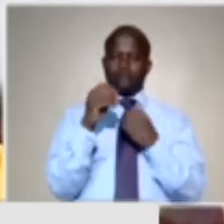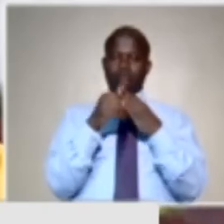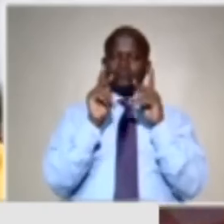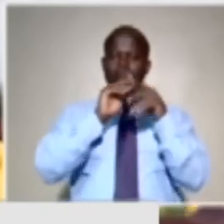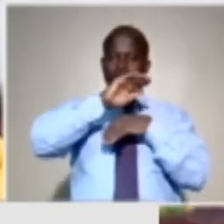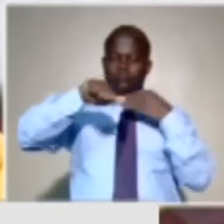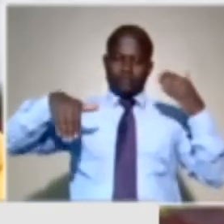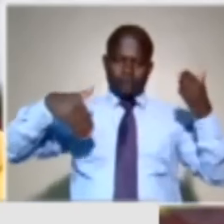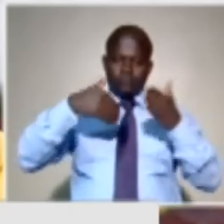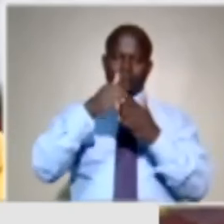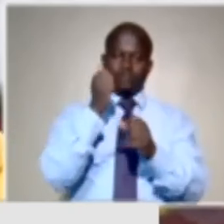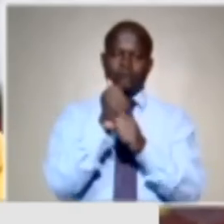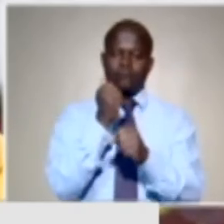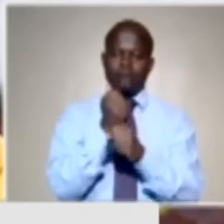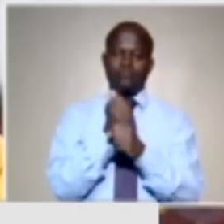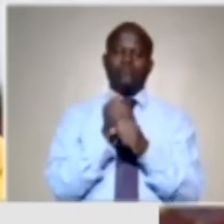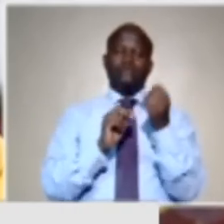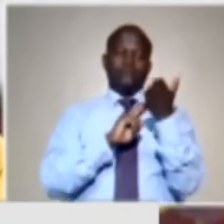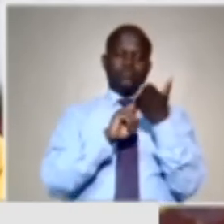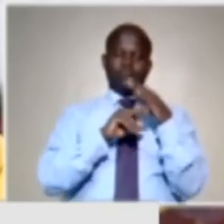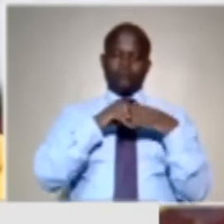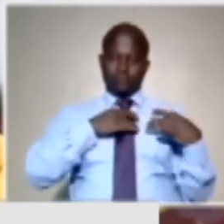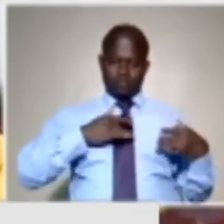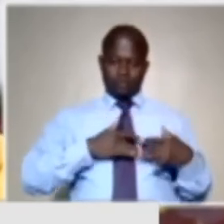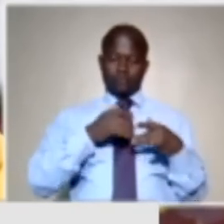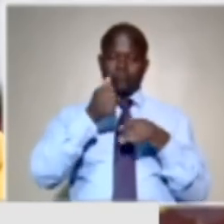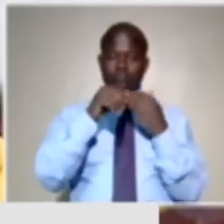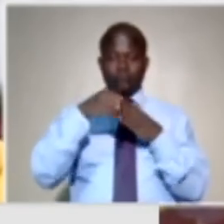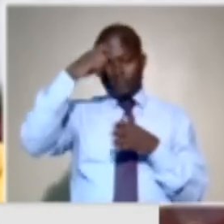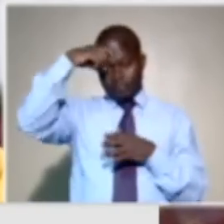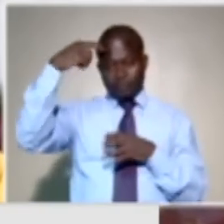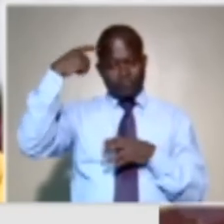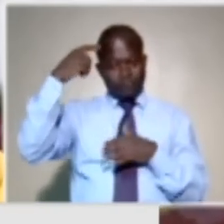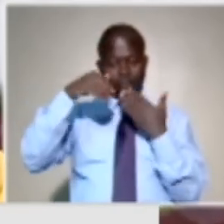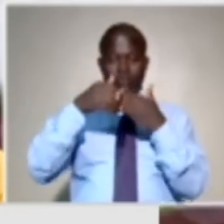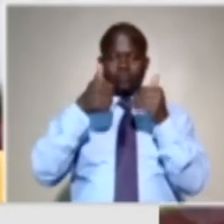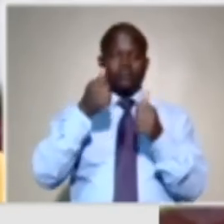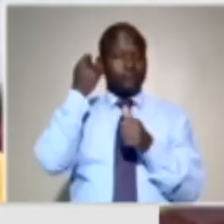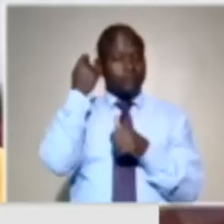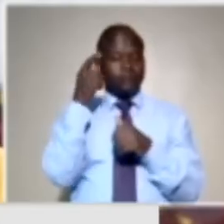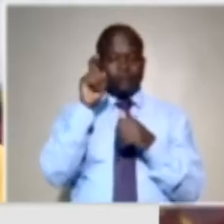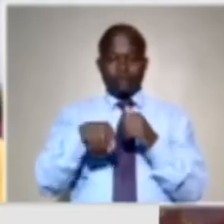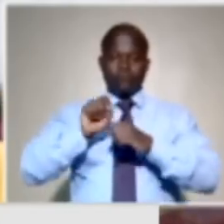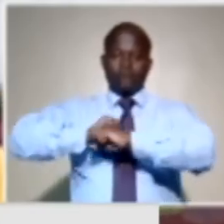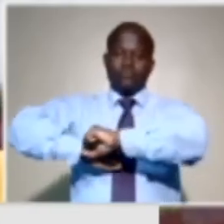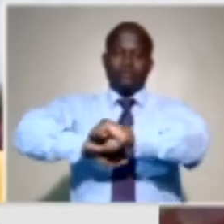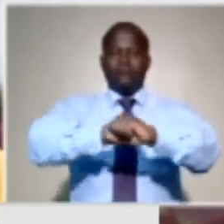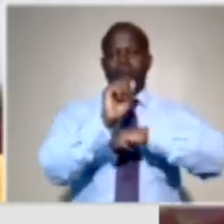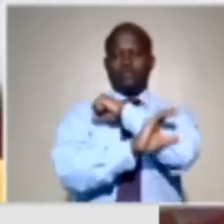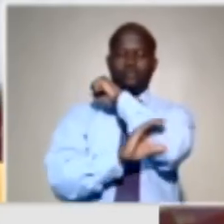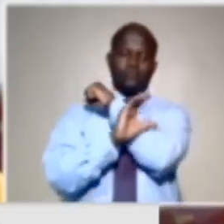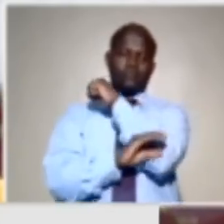wese akoze agakoresha umutima we n'ubwenge bwe, akumva yuko agomba kurengera iki